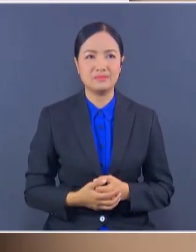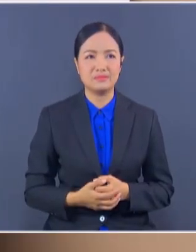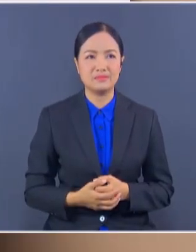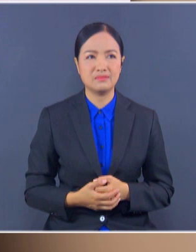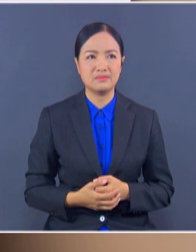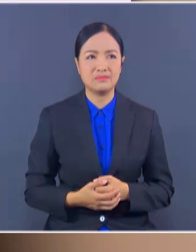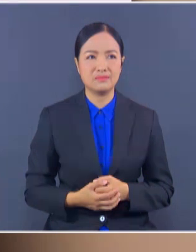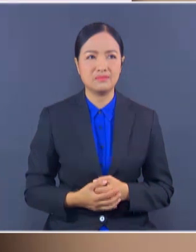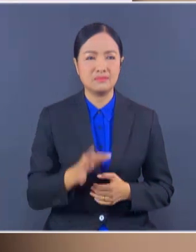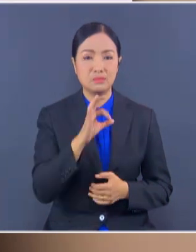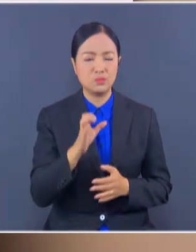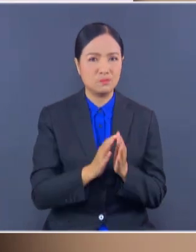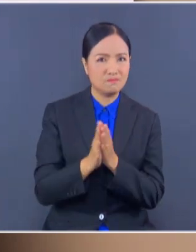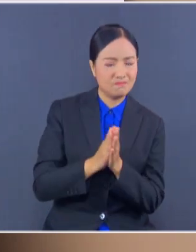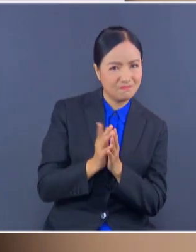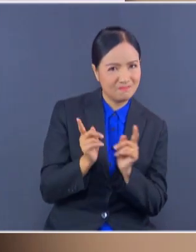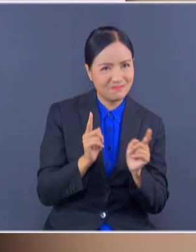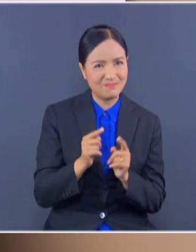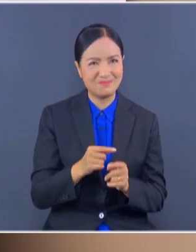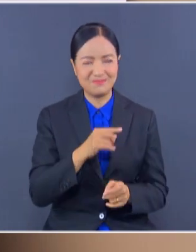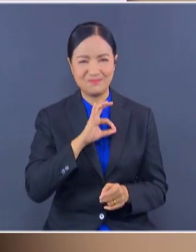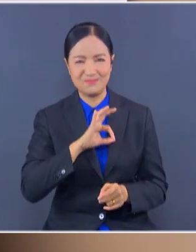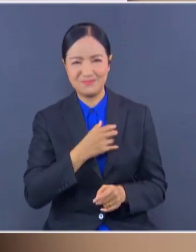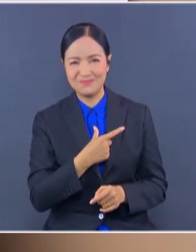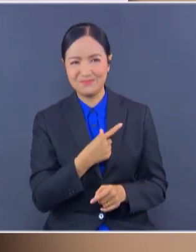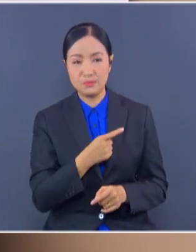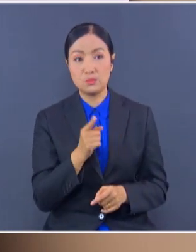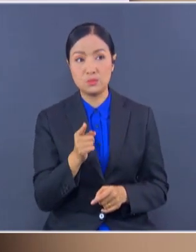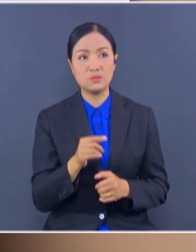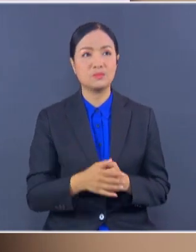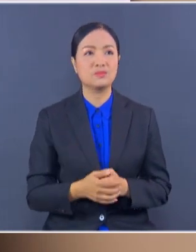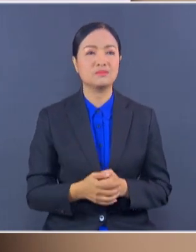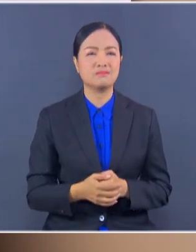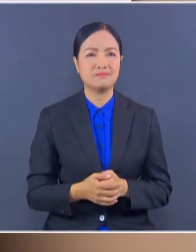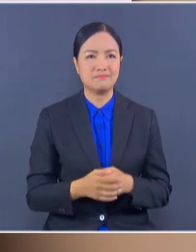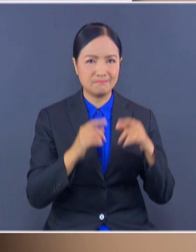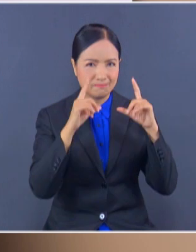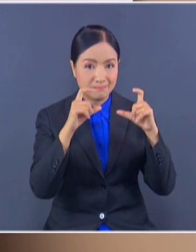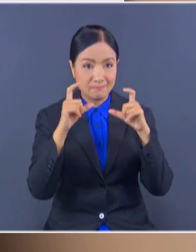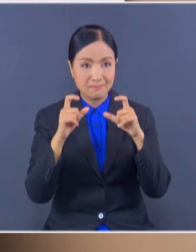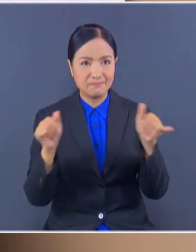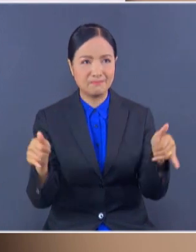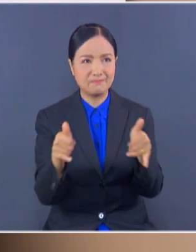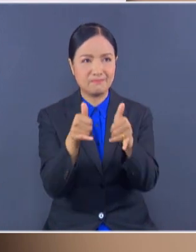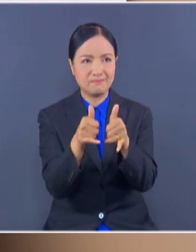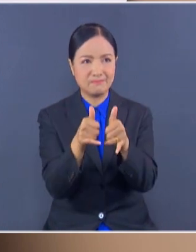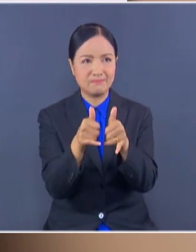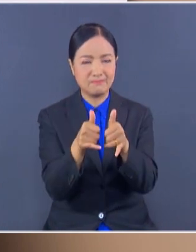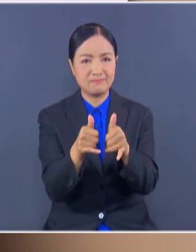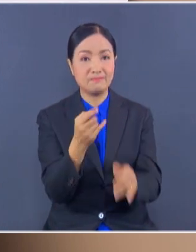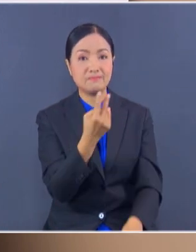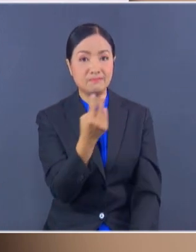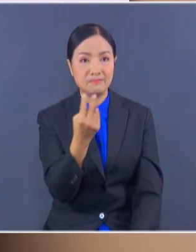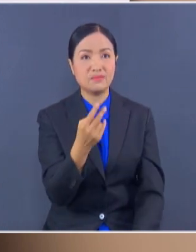ทำเอาแฟนคลับหลายคนทั้งลุ้นทั้งจิ้นแล้วก็ฟินไปตามๆกันนะคะเมื่อมีคลิปที่มีผู้ถ่ายอ้างว่าเป็น2ไอดอลเคป๊อปชื่อดังอย่างเ